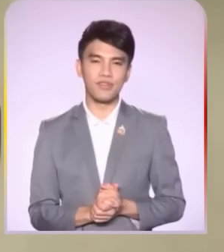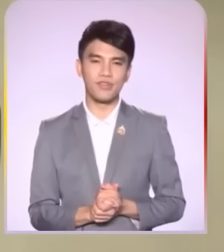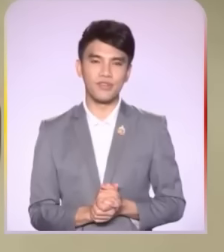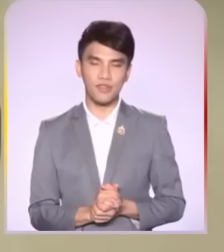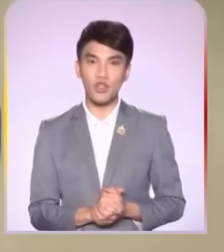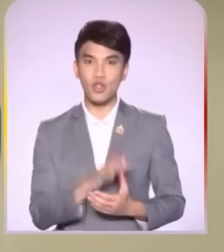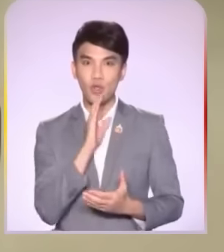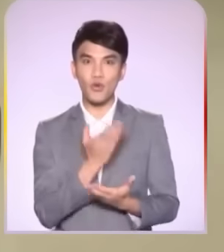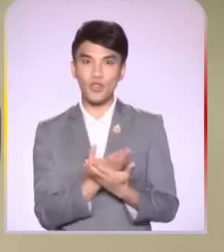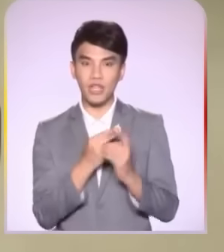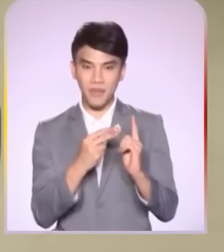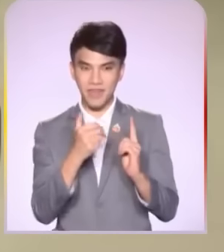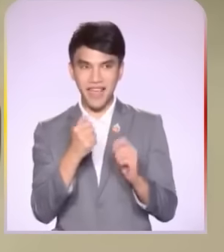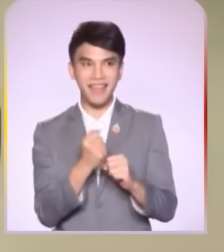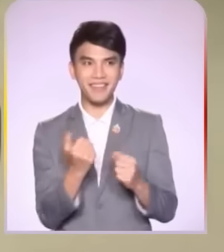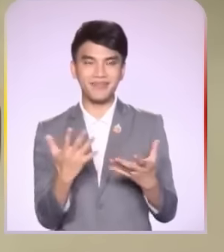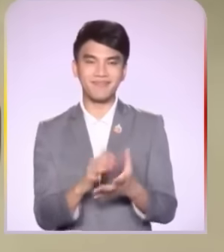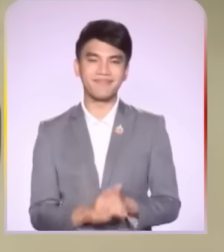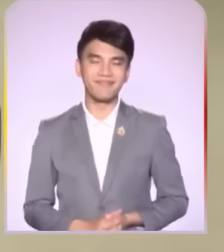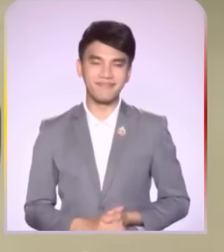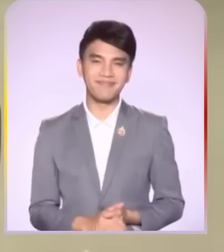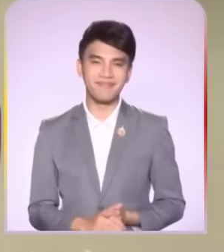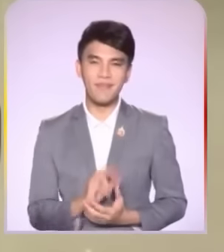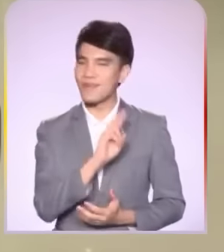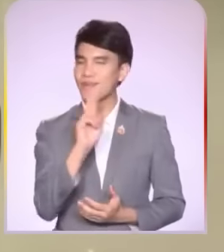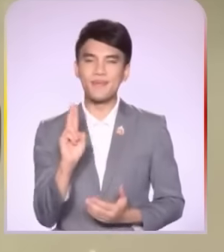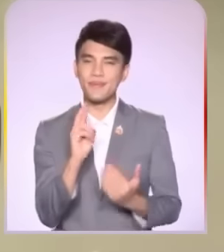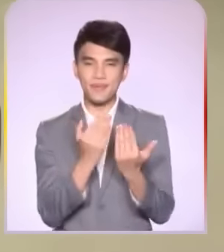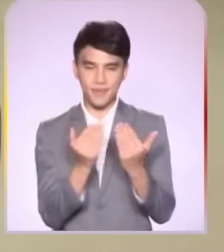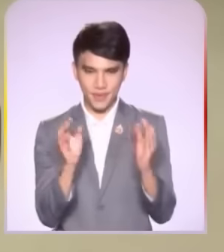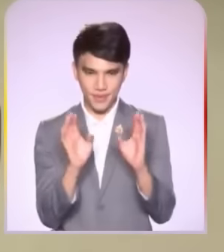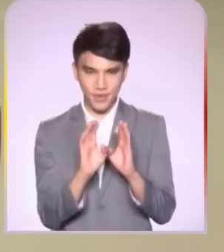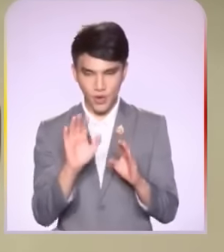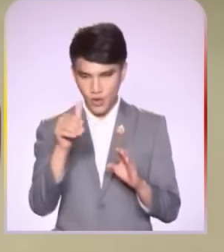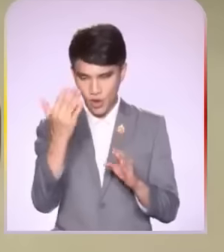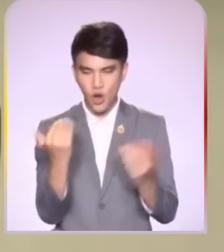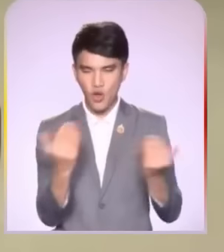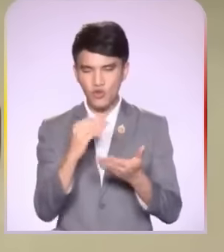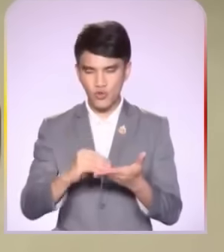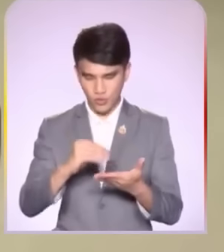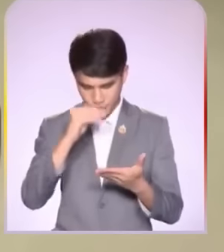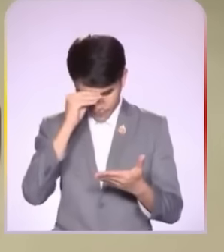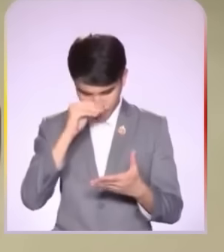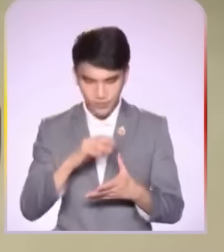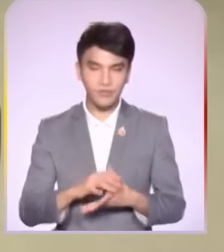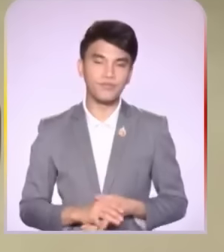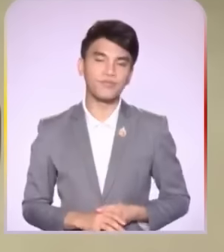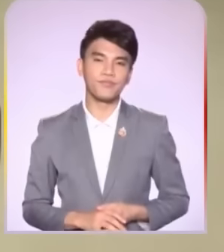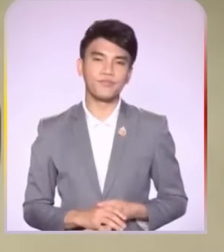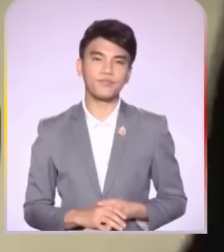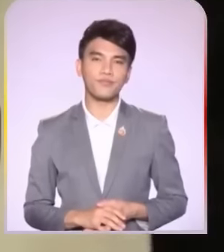แล้วถ้าได้เงินหมื่นเนี่ยจะเอาไปทำอะไรบ้าง ก็เอาไปใช้จ่ายในครอบครัวเพราะว่าลูกก็ต้องเรียน